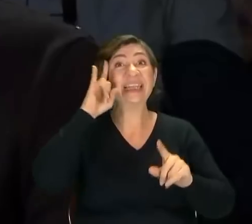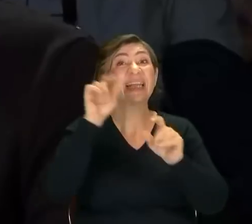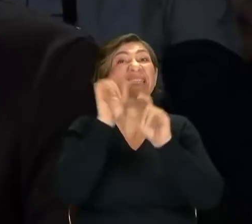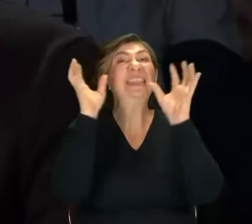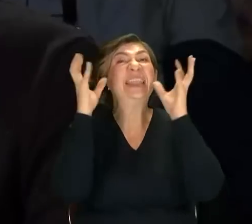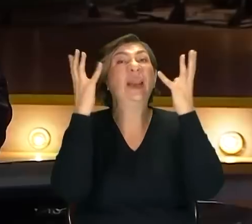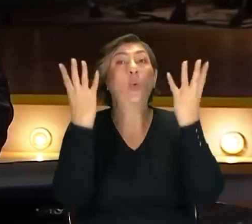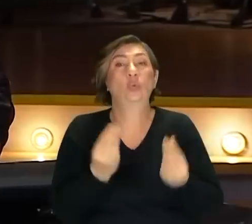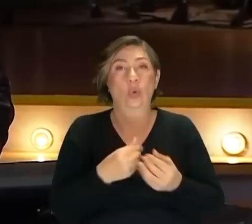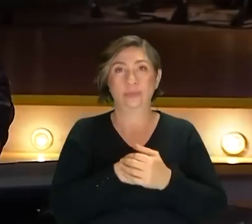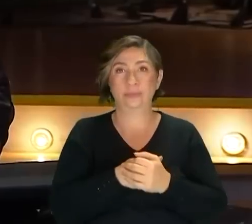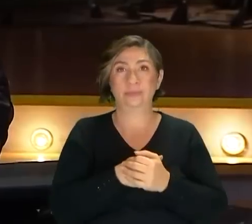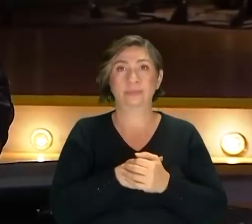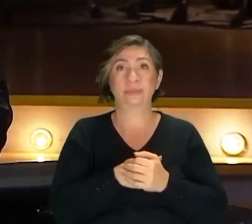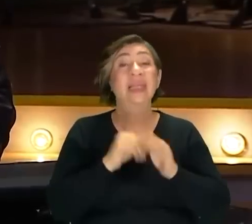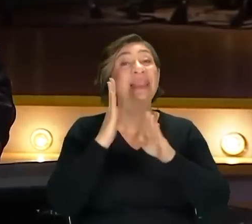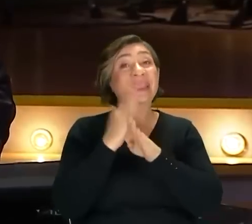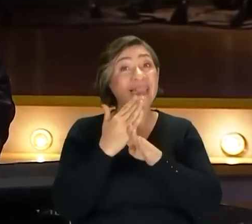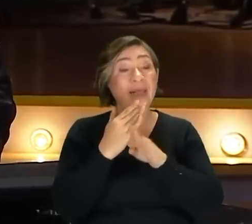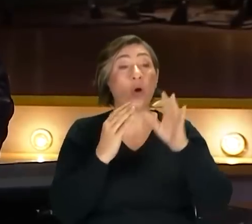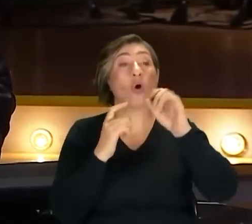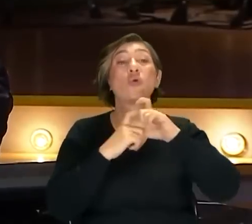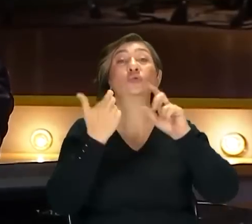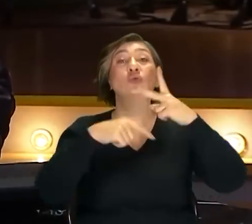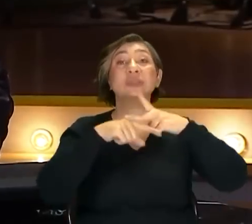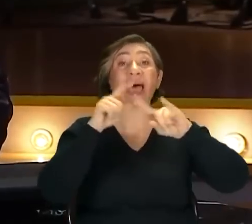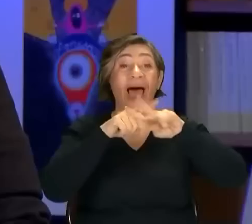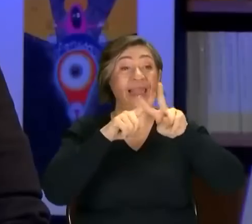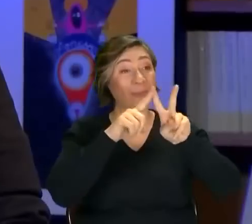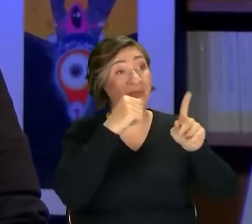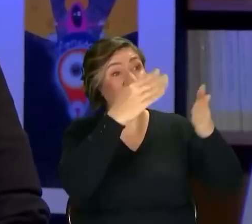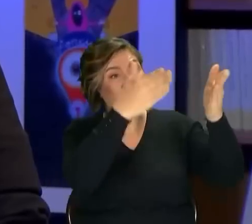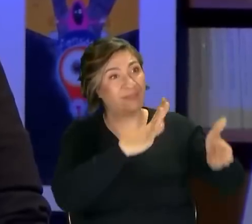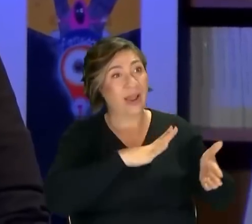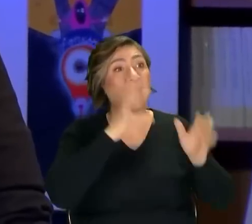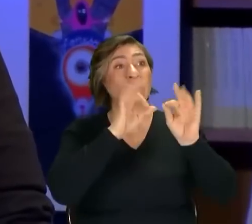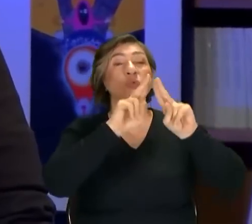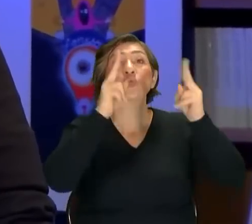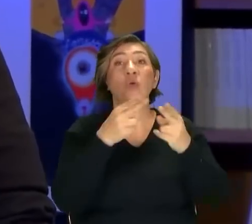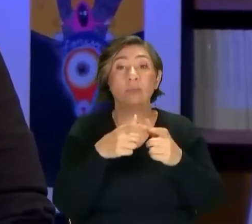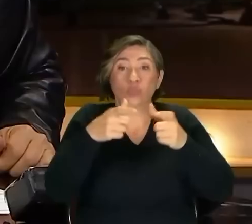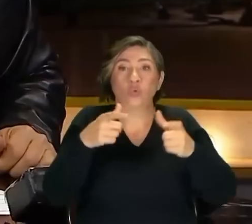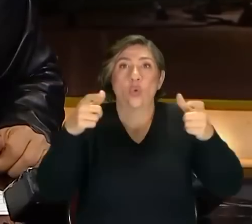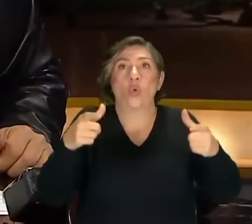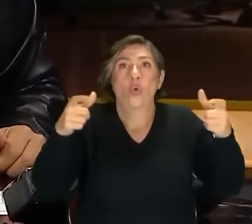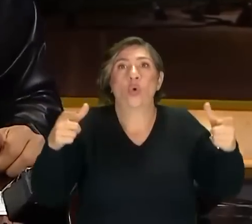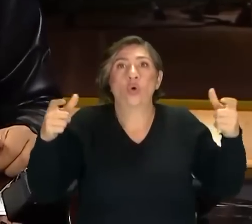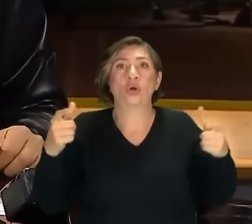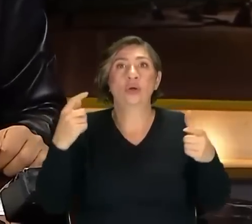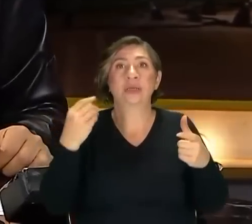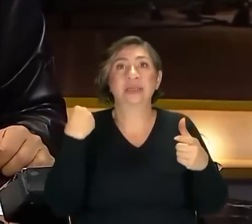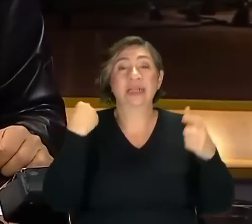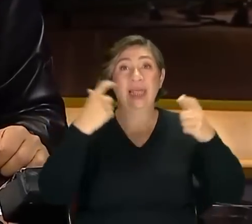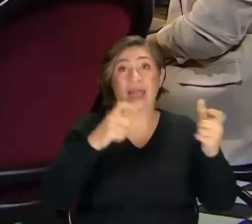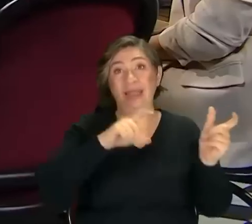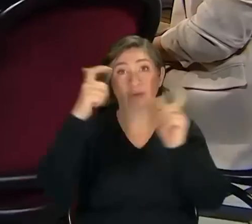kıskançlıktan deliye dönüyorlar. Çünkü Oğuzhan diye bir tip var ve adam sürekli dükkanını büyütüyor. Yeni yere